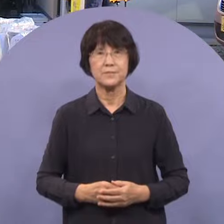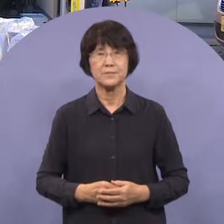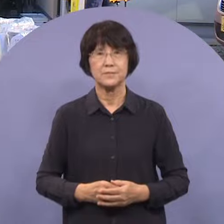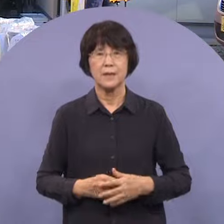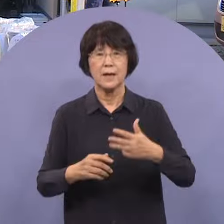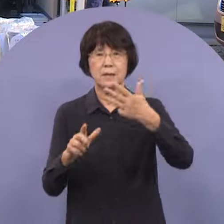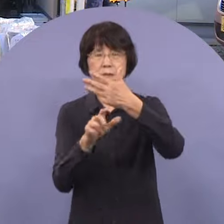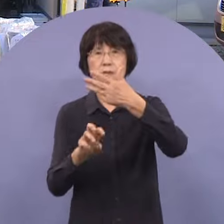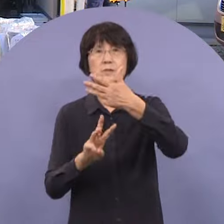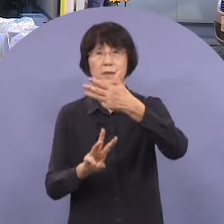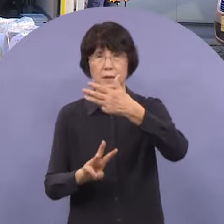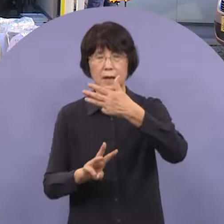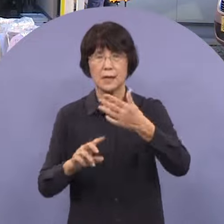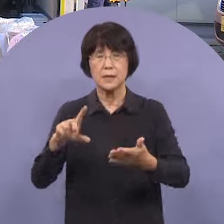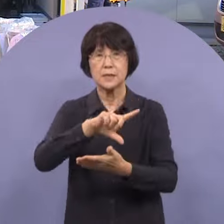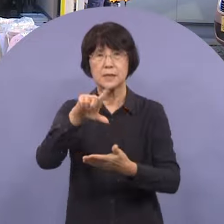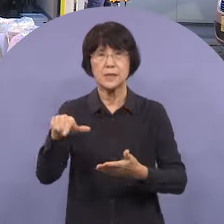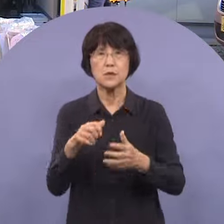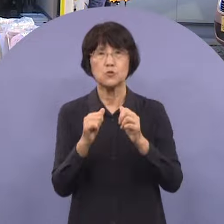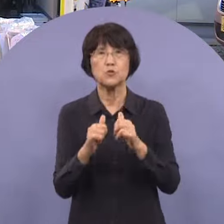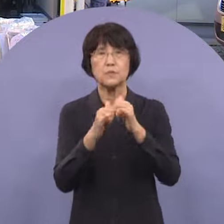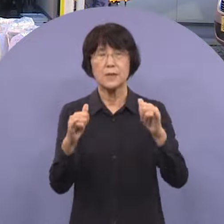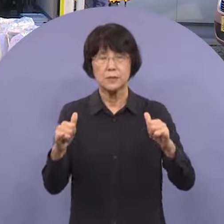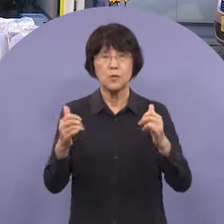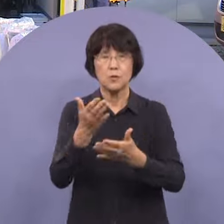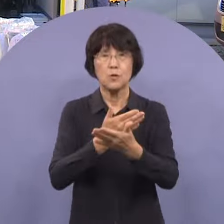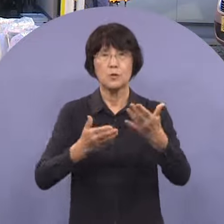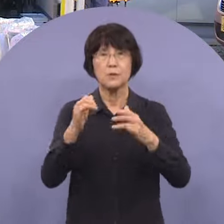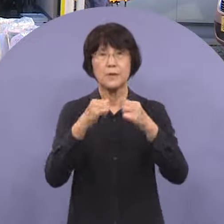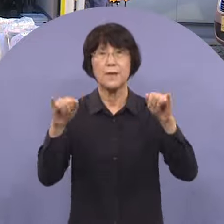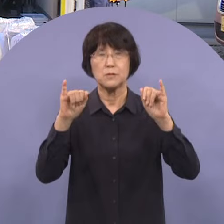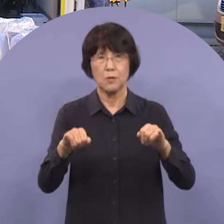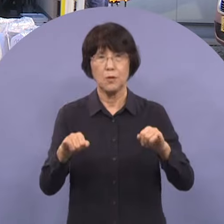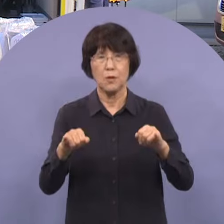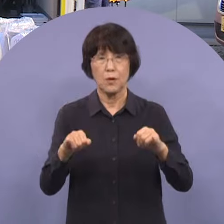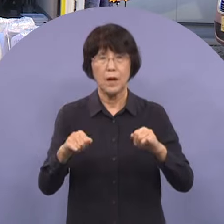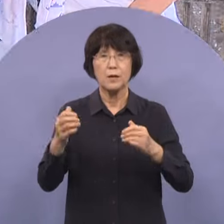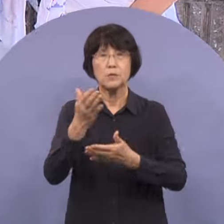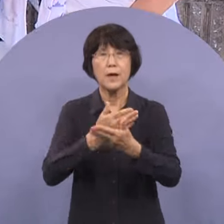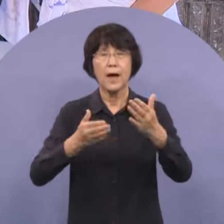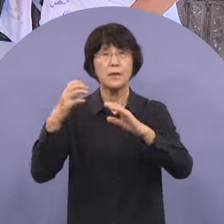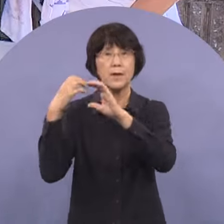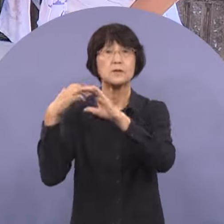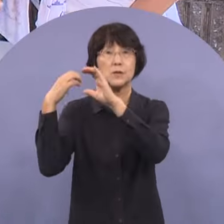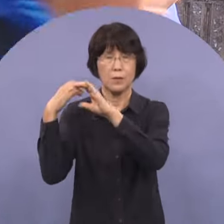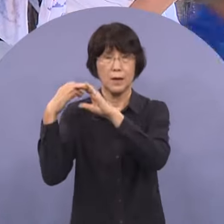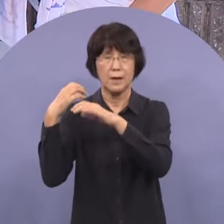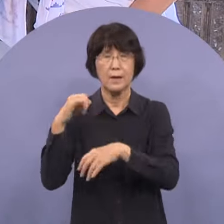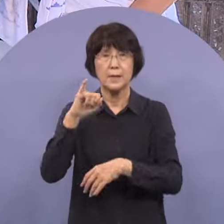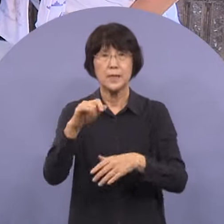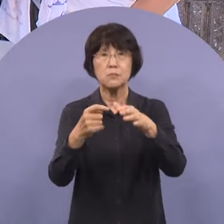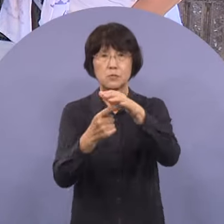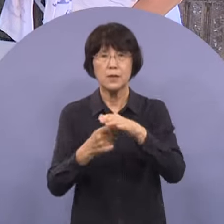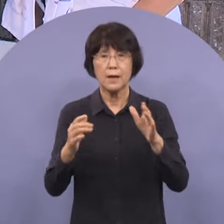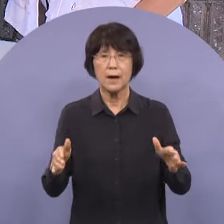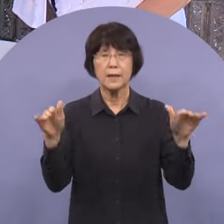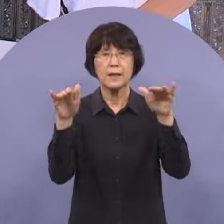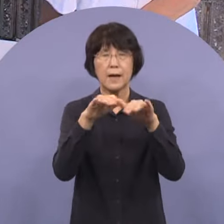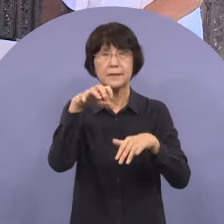8月3日、地域住民の交流イベントふれあいフェスタが井村会館で開催されました